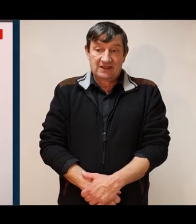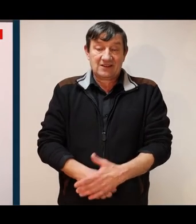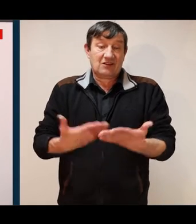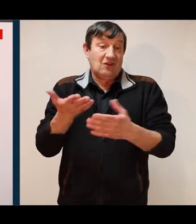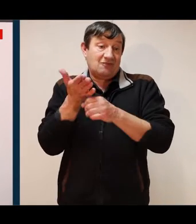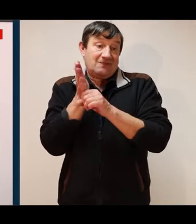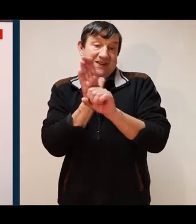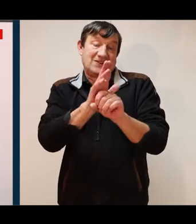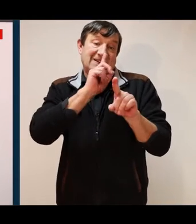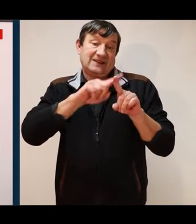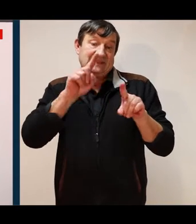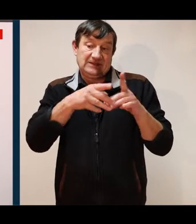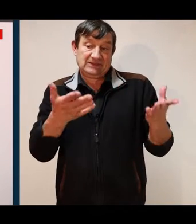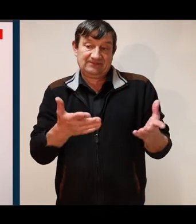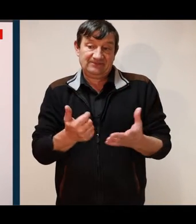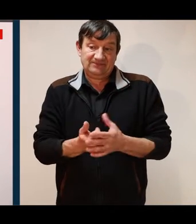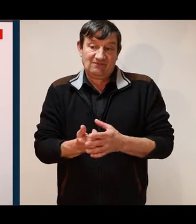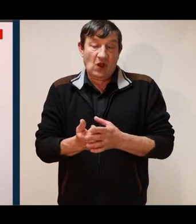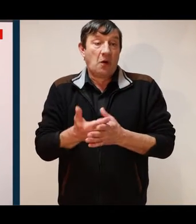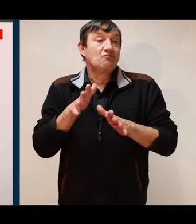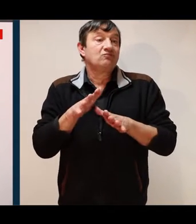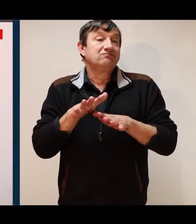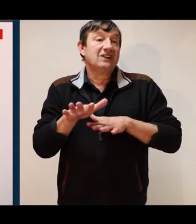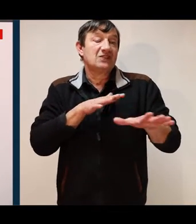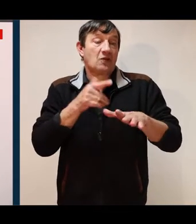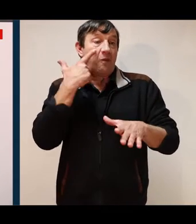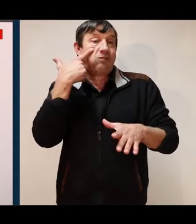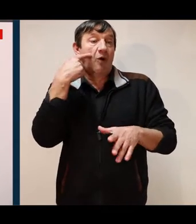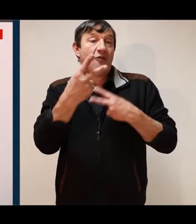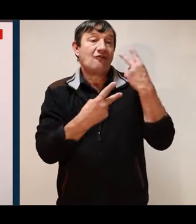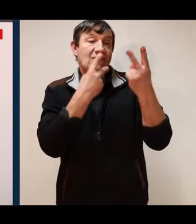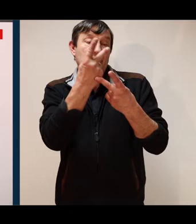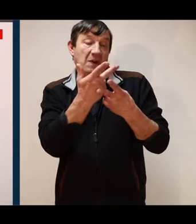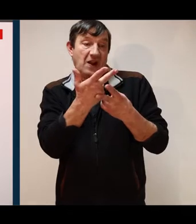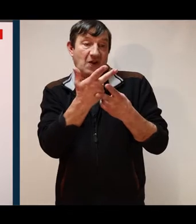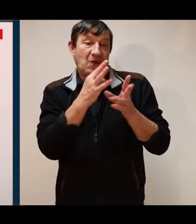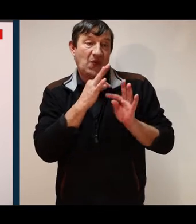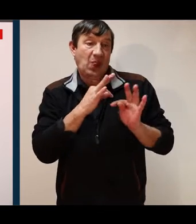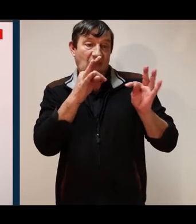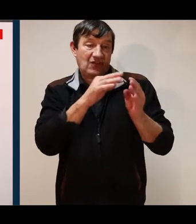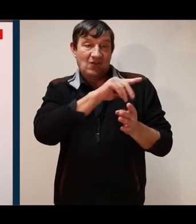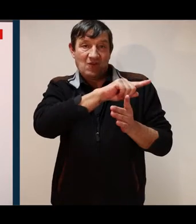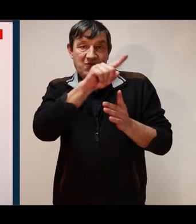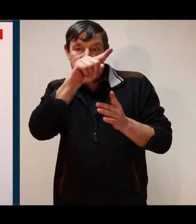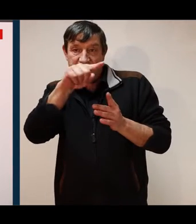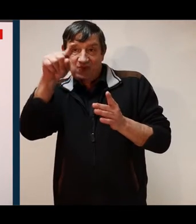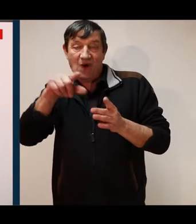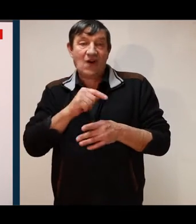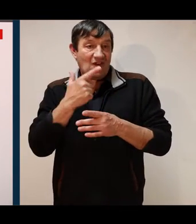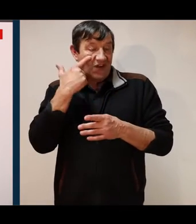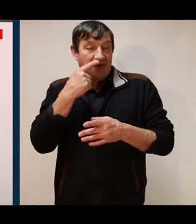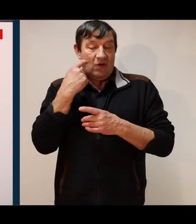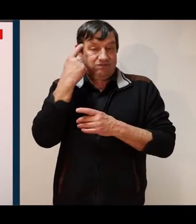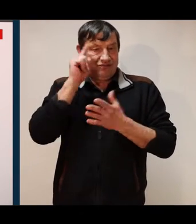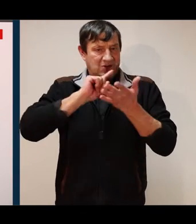Je voulais vous présenter quelque chose qui est une façon de visualiser un petit peu ce moment où il faut se poser la question de